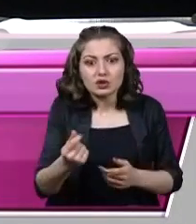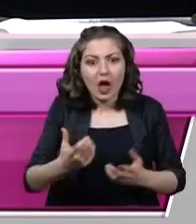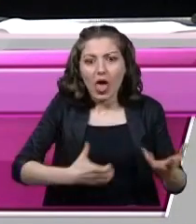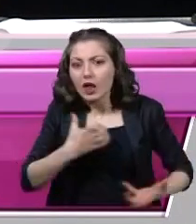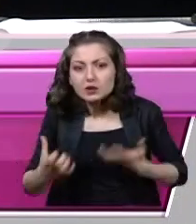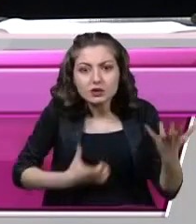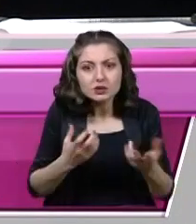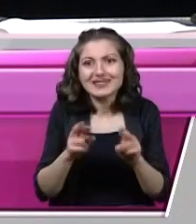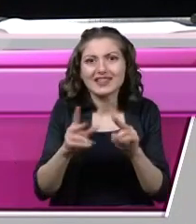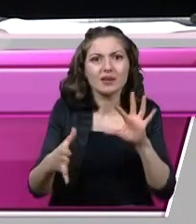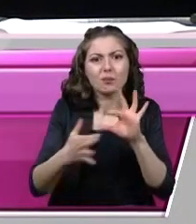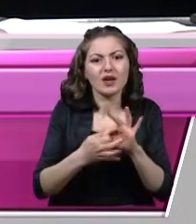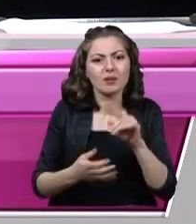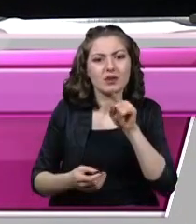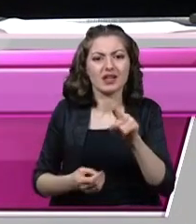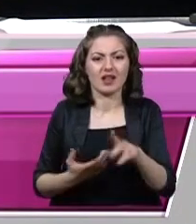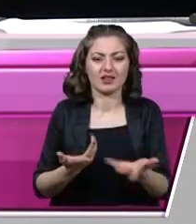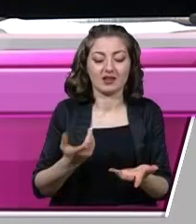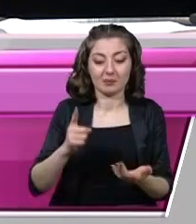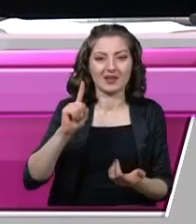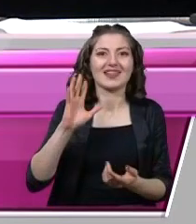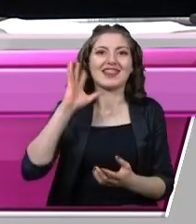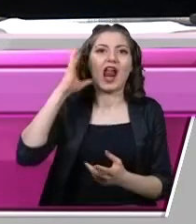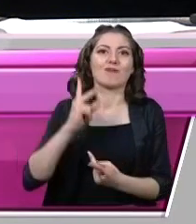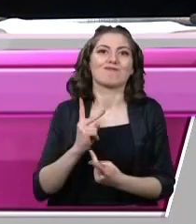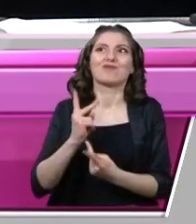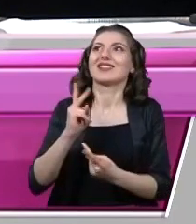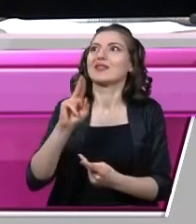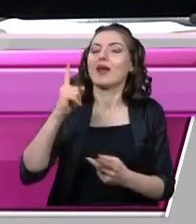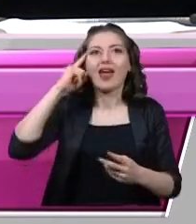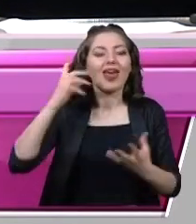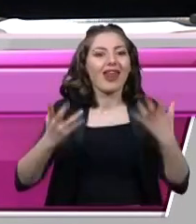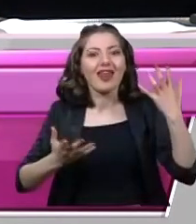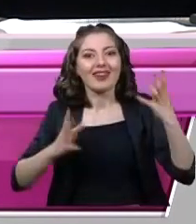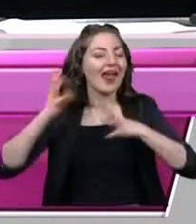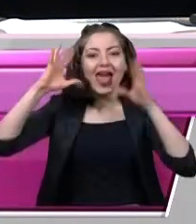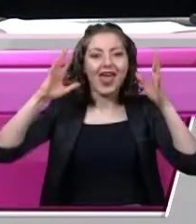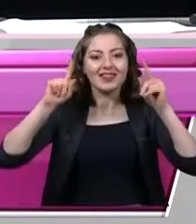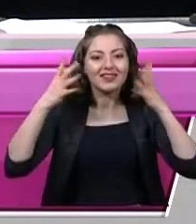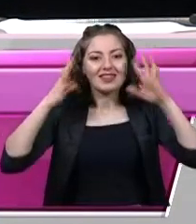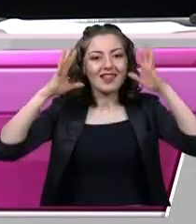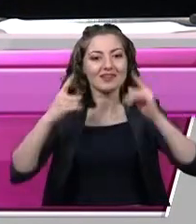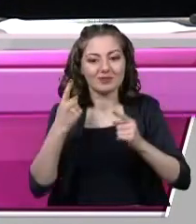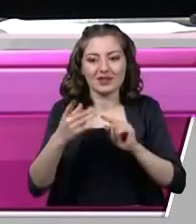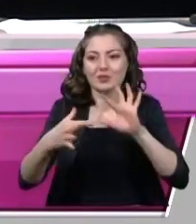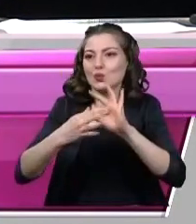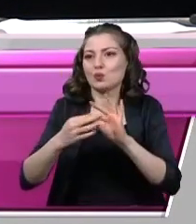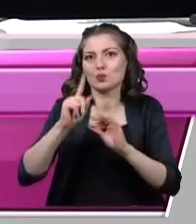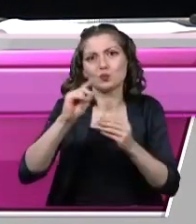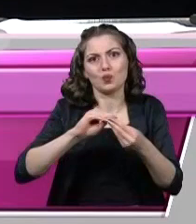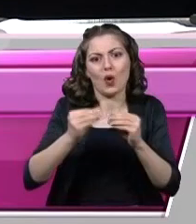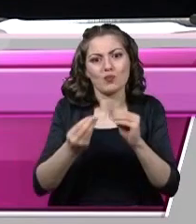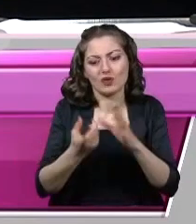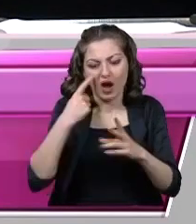sonuç olarak belki de bir delilik hali sonuçta bütün coşkulu duygularda olduğu gibi Bunun da bir sonu var